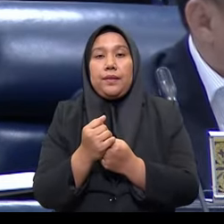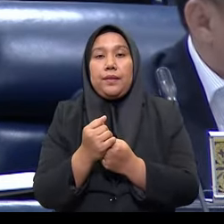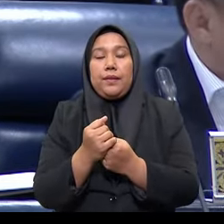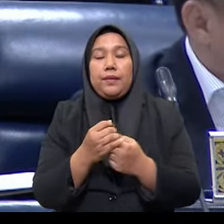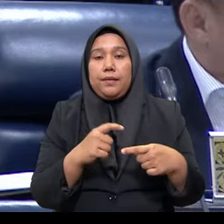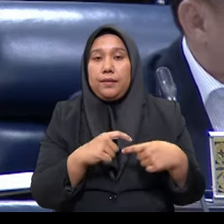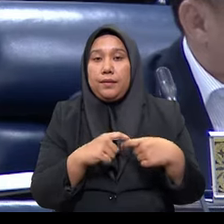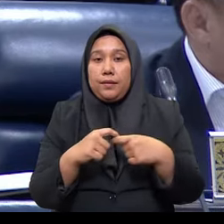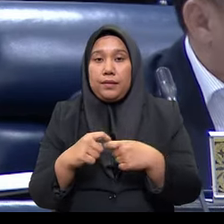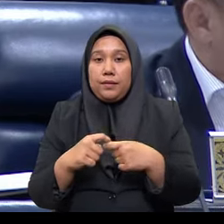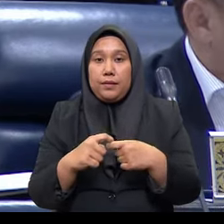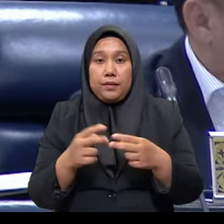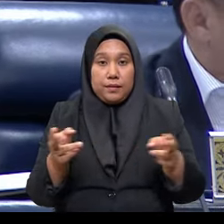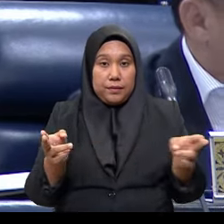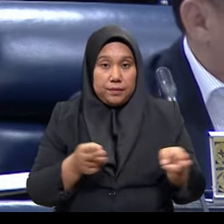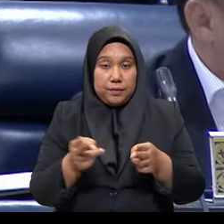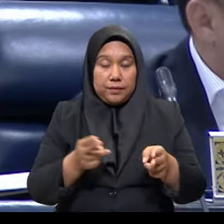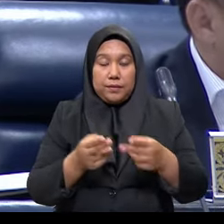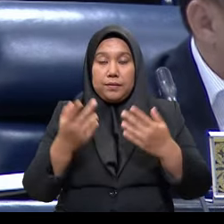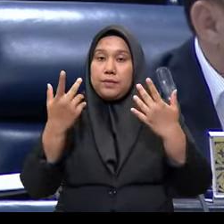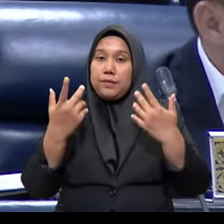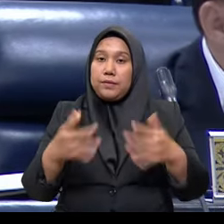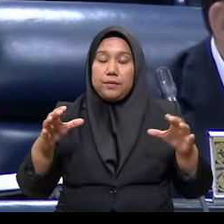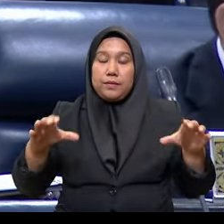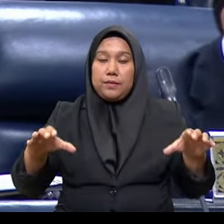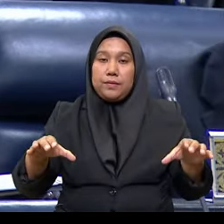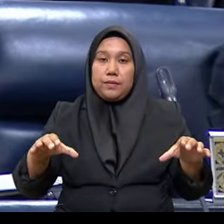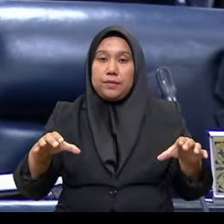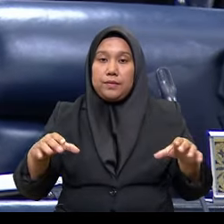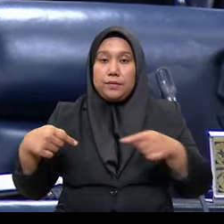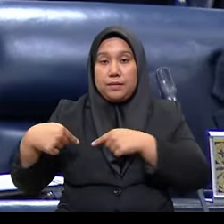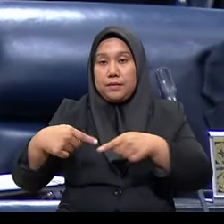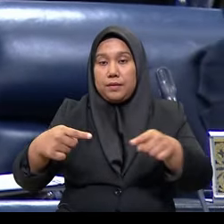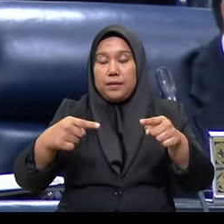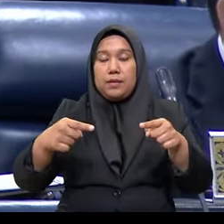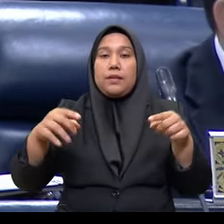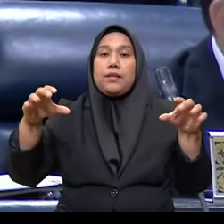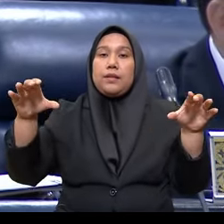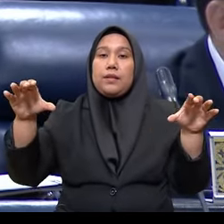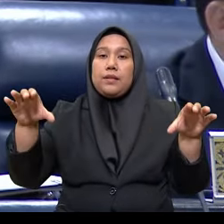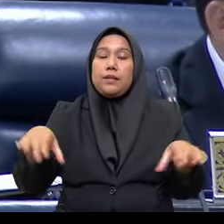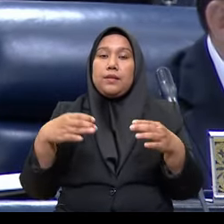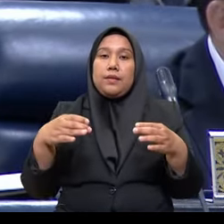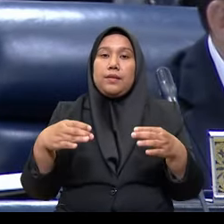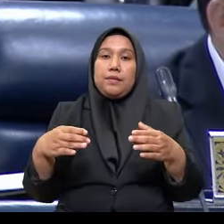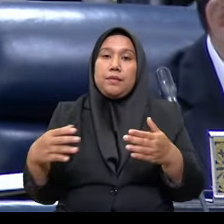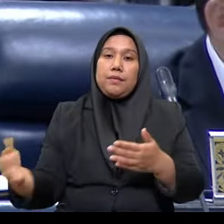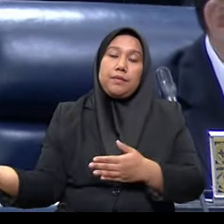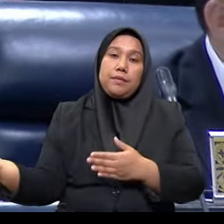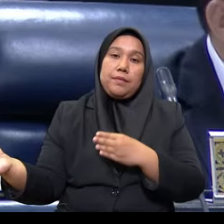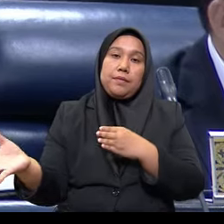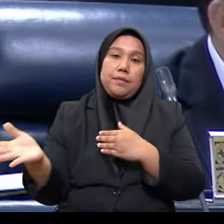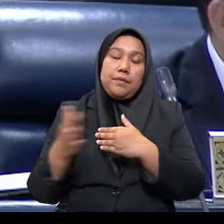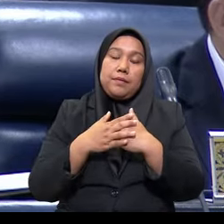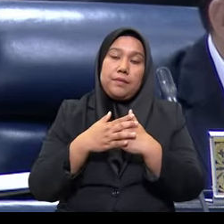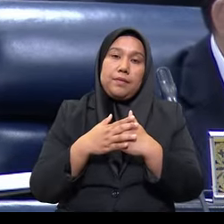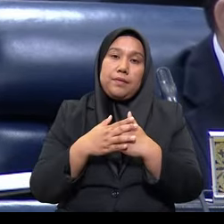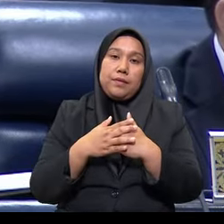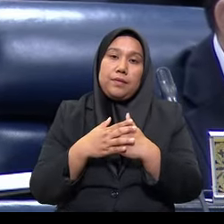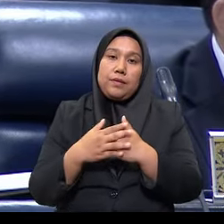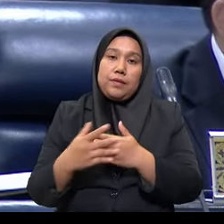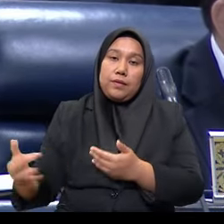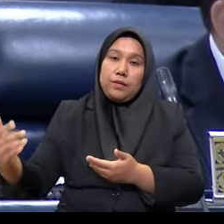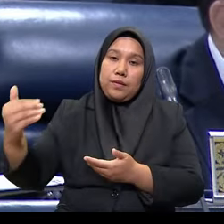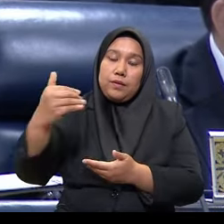soalan adakah usaha-usaha sedang diambil untuk membawa balik koleksi kesusasteraan